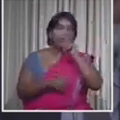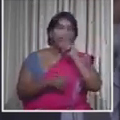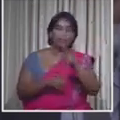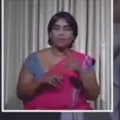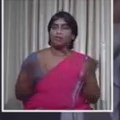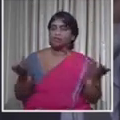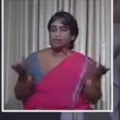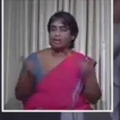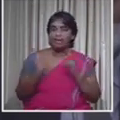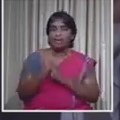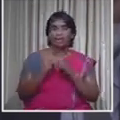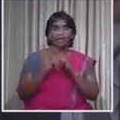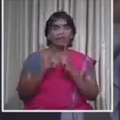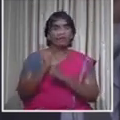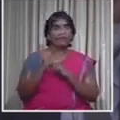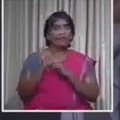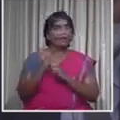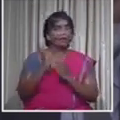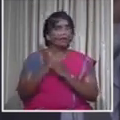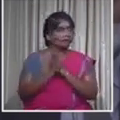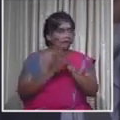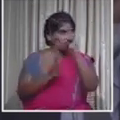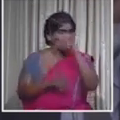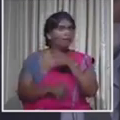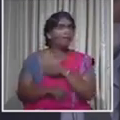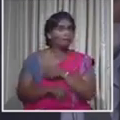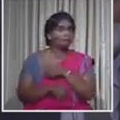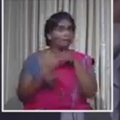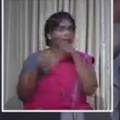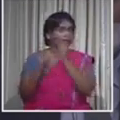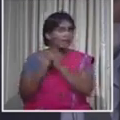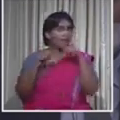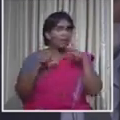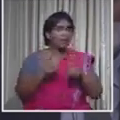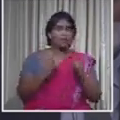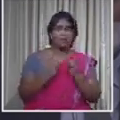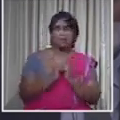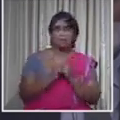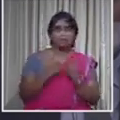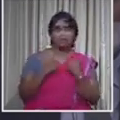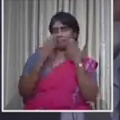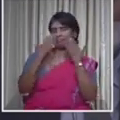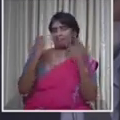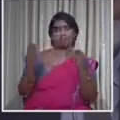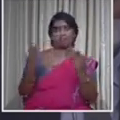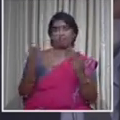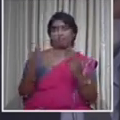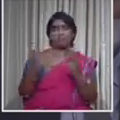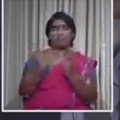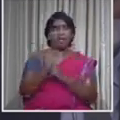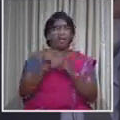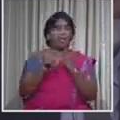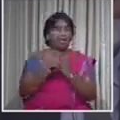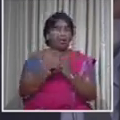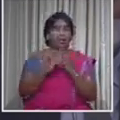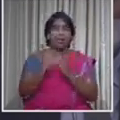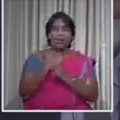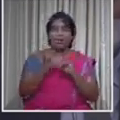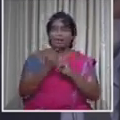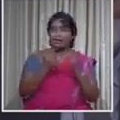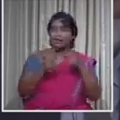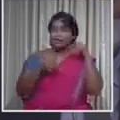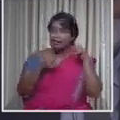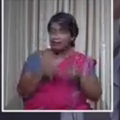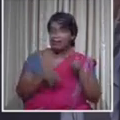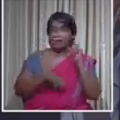නිසා නිලන්ත ජයවර්ධන එදා කටයුතු කරපු ආකාරයයි අද කටයුතු කරන ආකාරයයි බොහොම පැහැදිලි. නාල්මල් කුමාර නාලක සිල්වා කුමන්ත්‍රණය කරලා දැන්